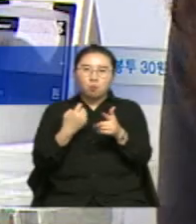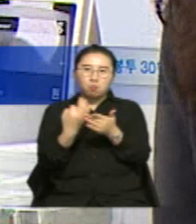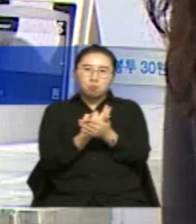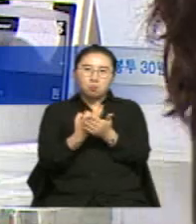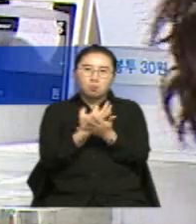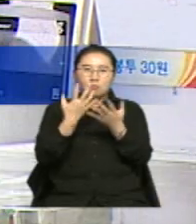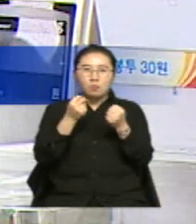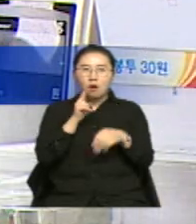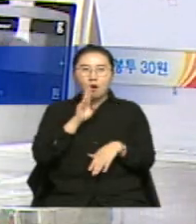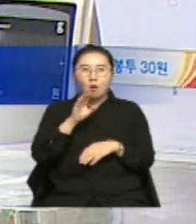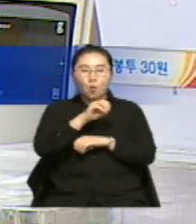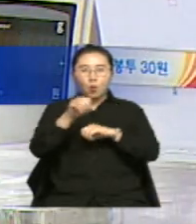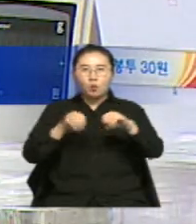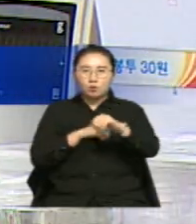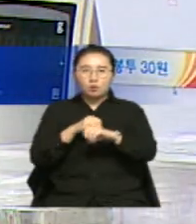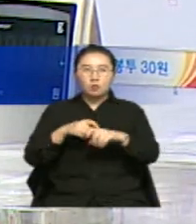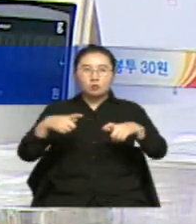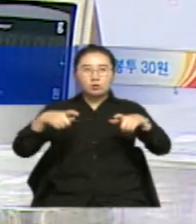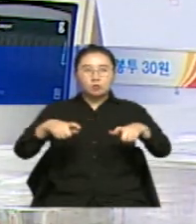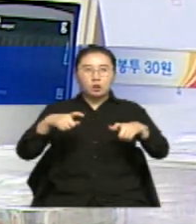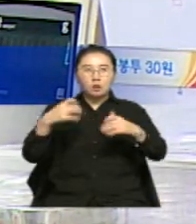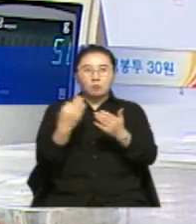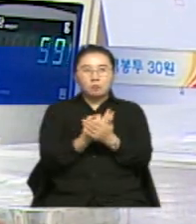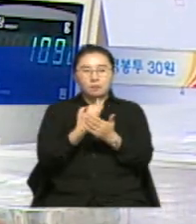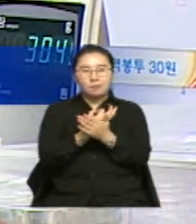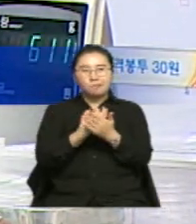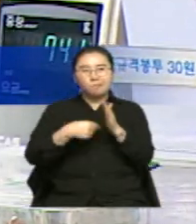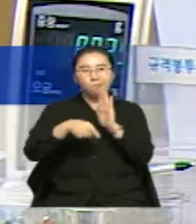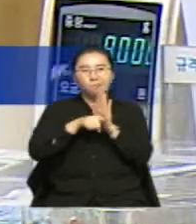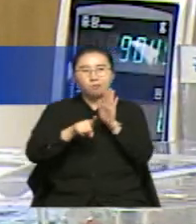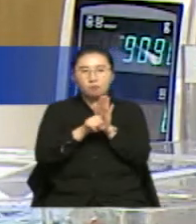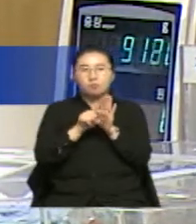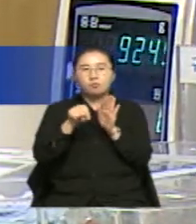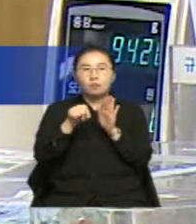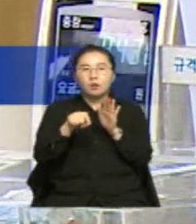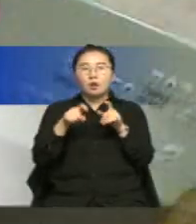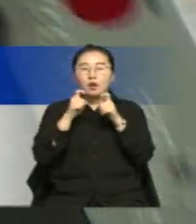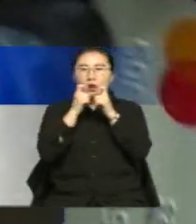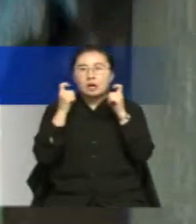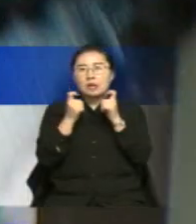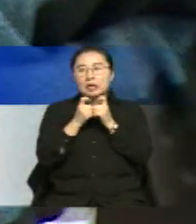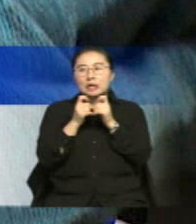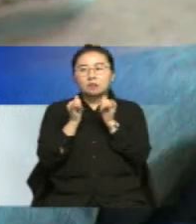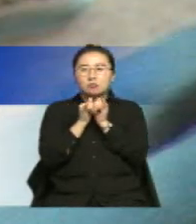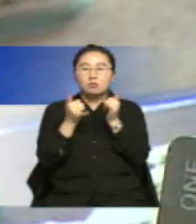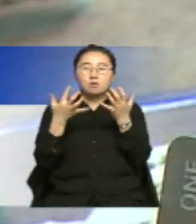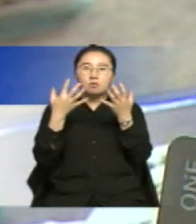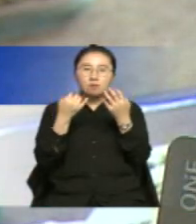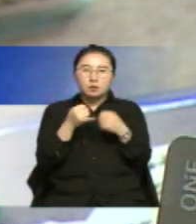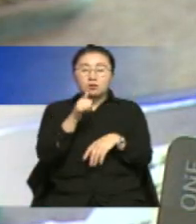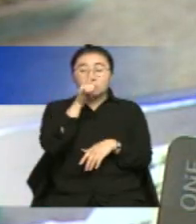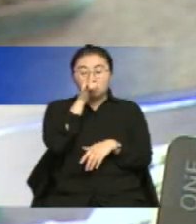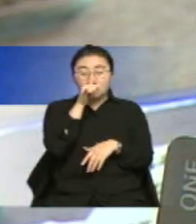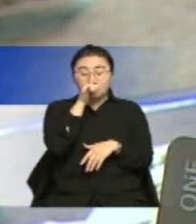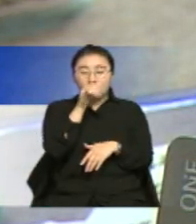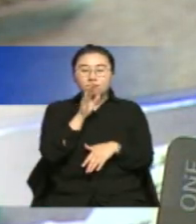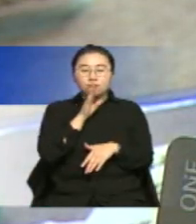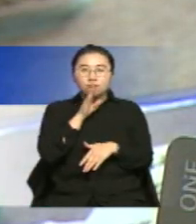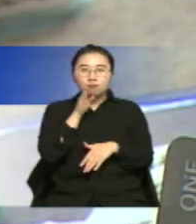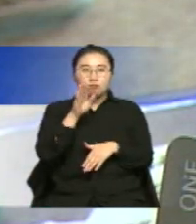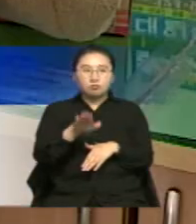좀 많아야지 더 오히려 그 국에는 매출액이 플러스 되고 하는데, 근데 거기에